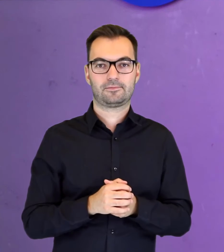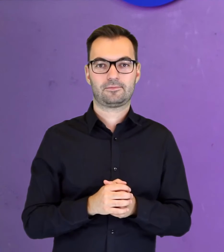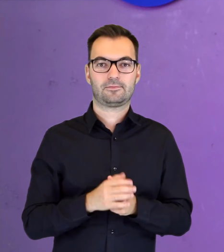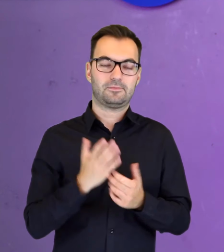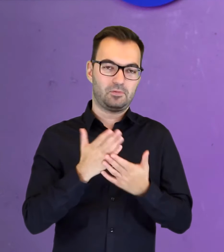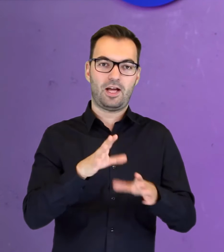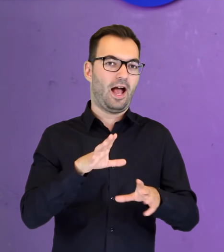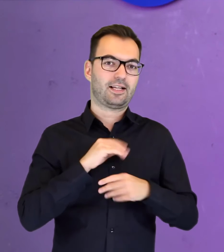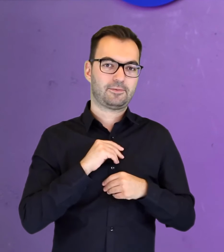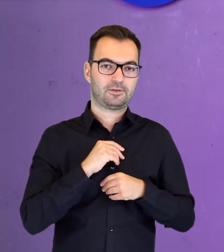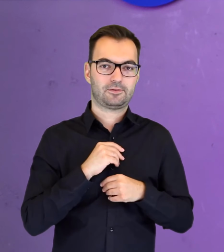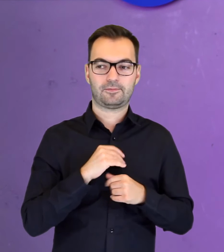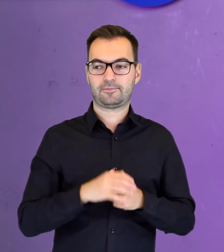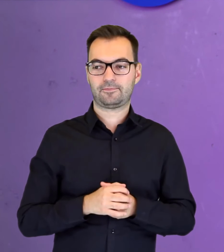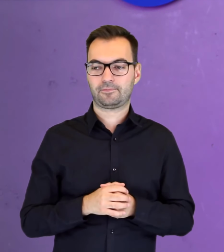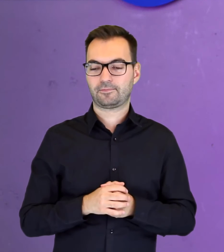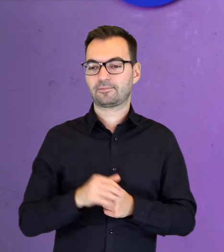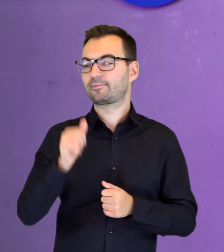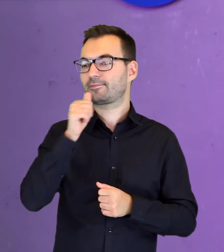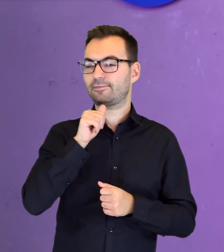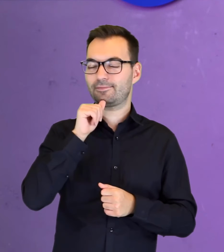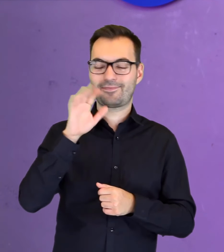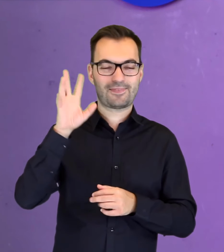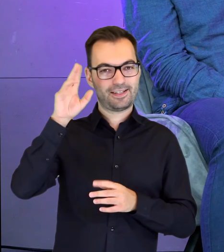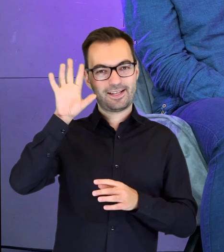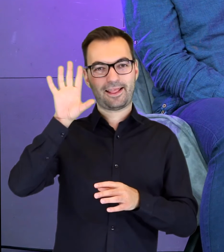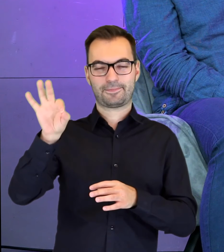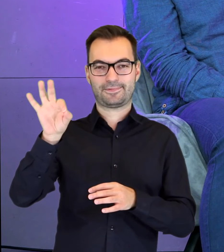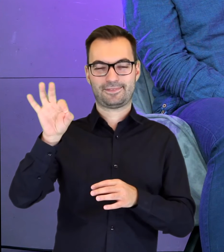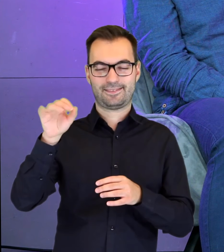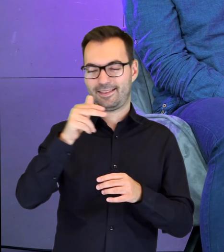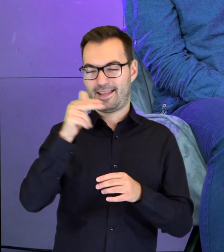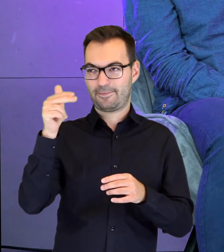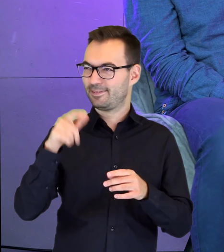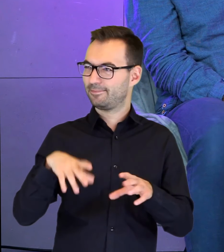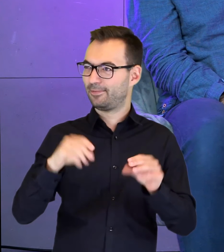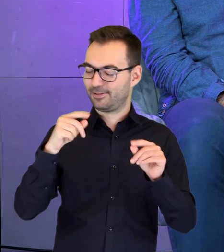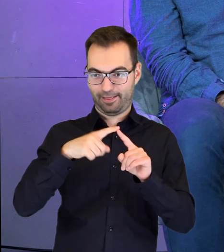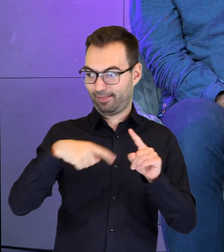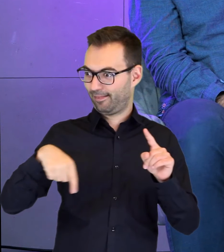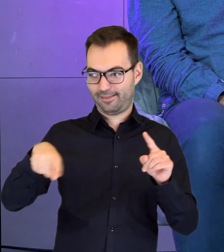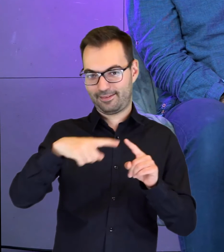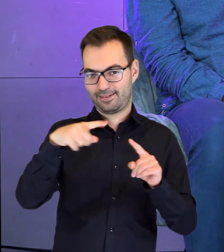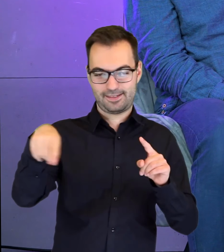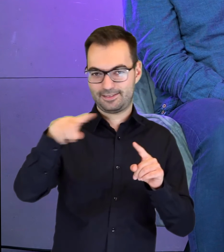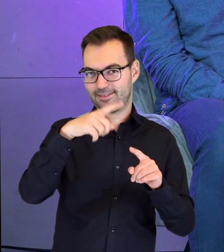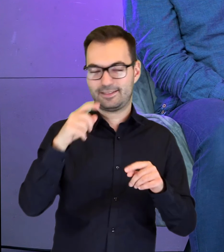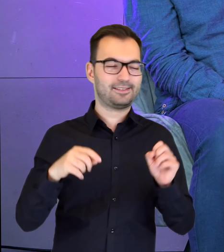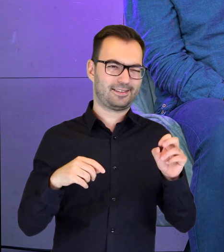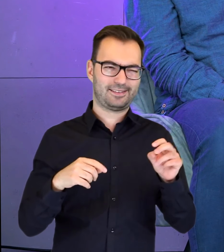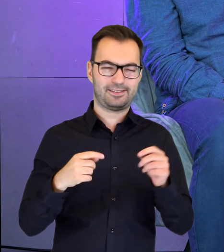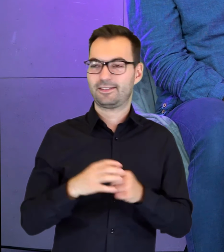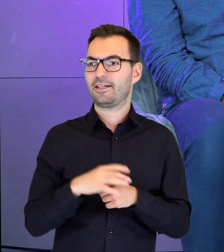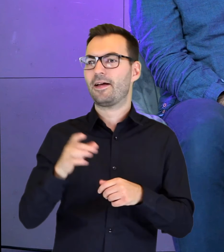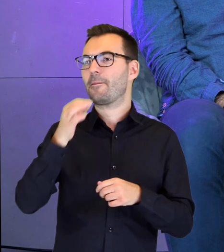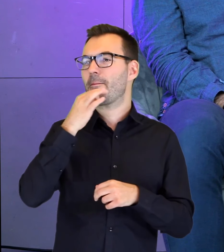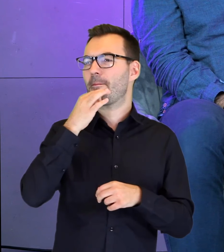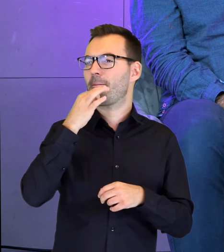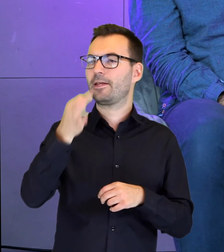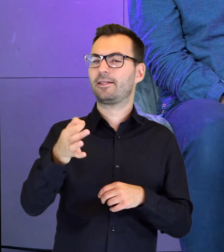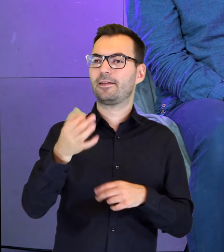taki sposób jaki istnieje i on po prostu zaakceptować próbuję złapać wątek od którego biegliśmy trochę tak